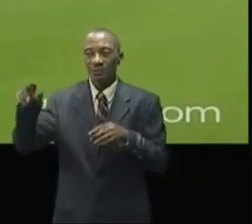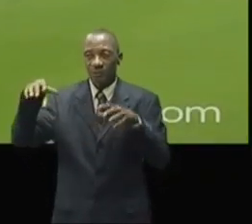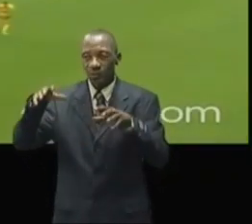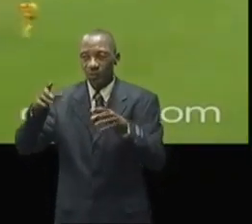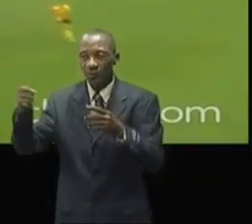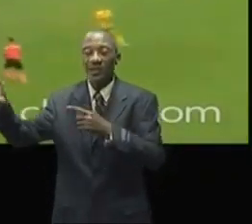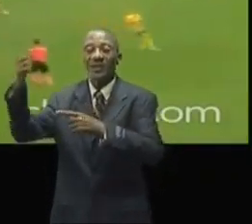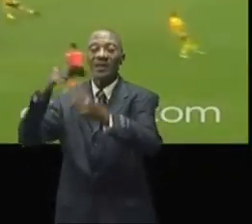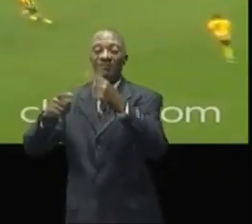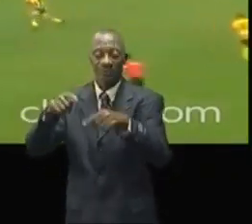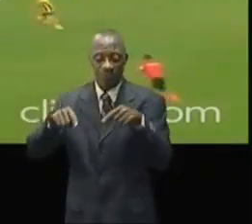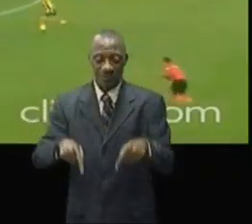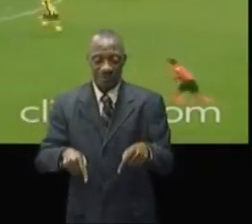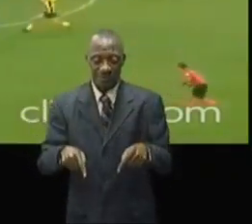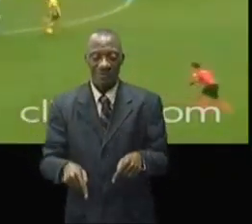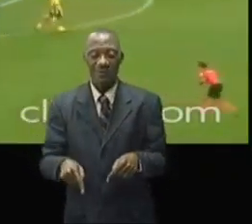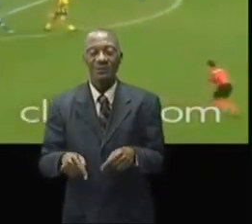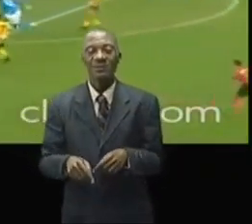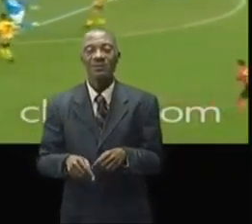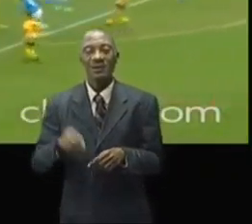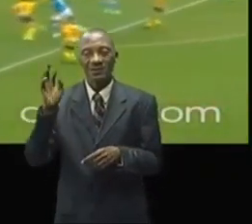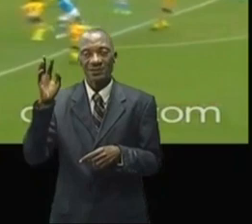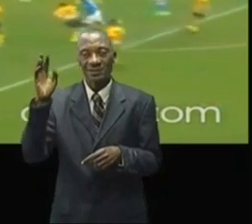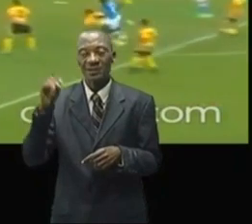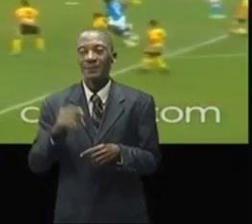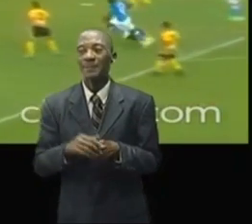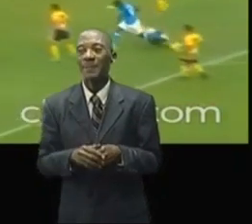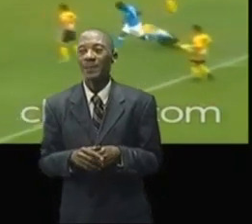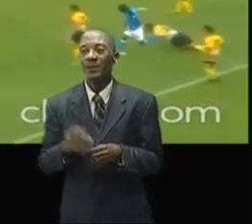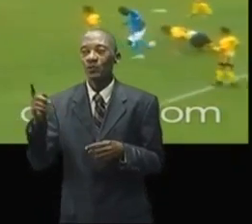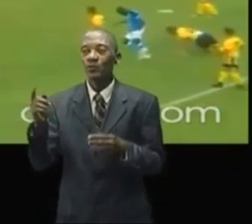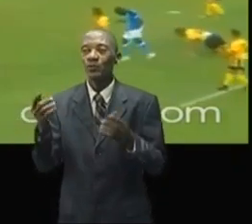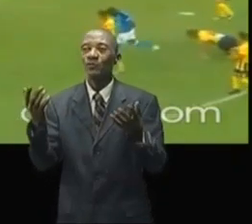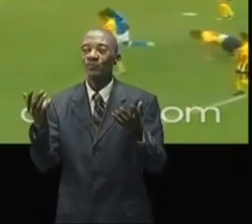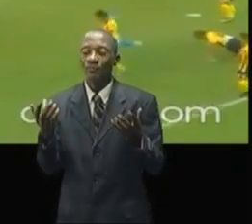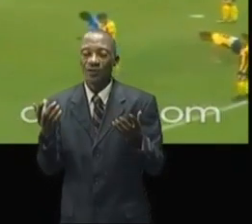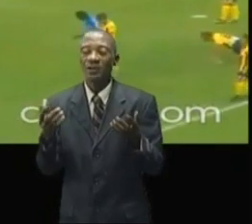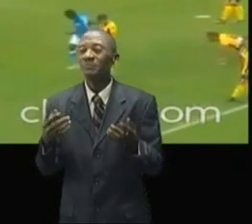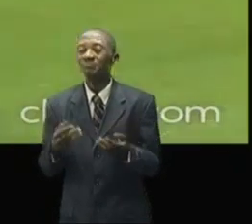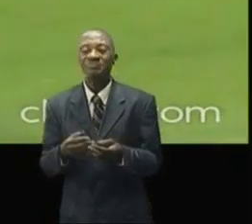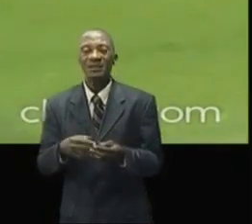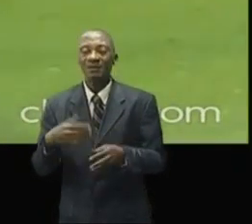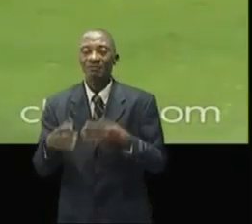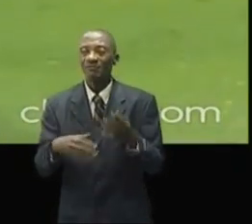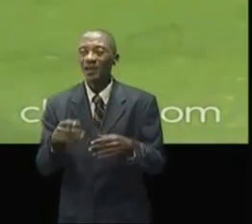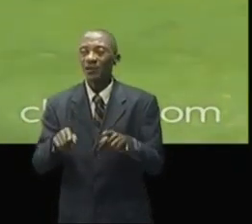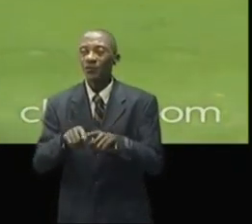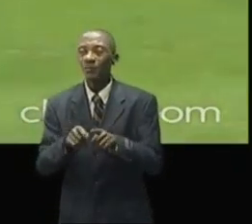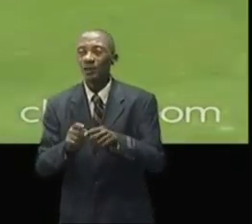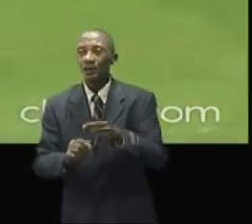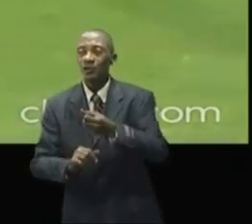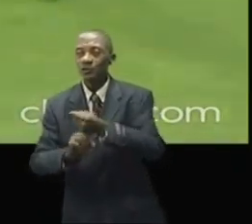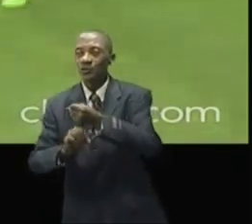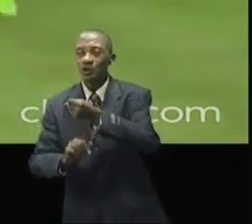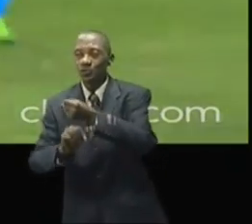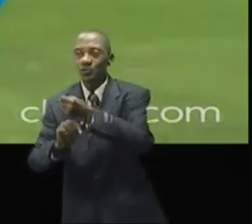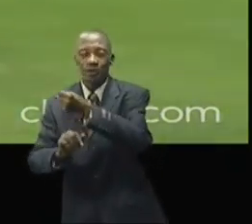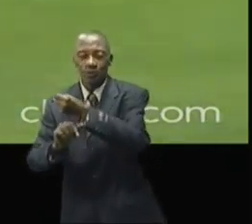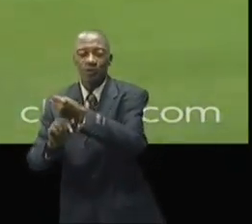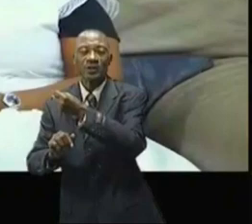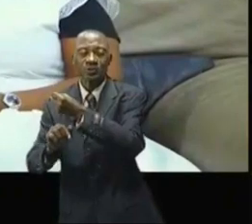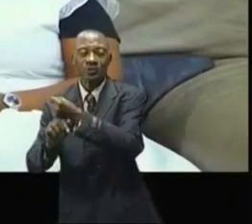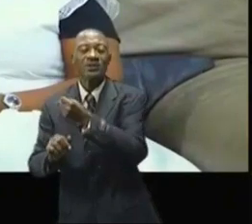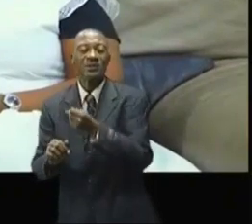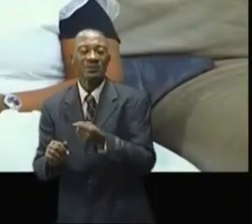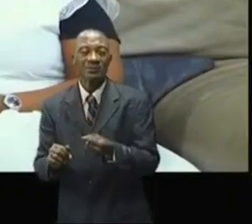par Guingamp, Lyon, Tottenham et aujourd'hui en prêt à Naples, séjourne à Kinshasa. Un accueil délirant lui a été réservé par sa